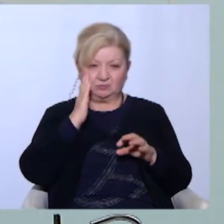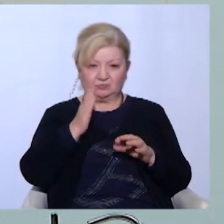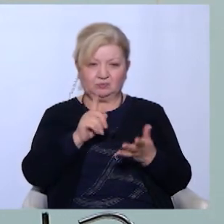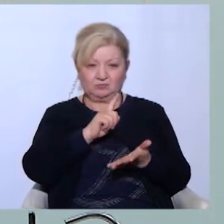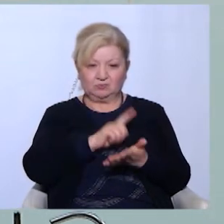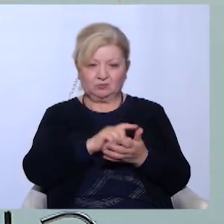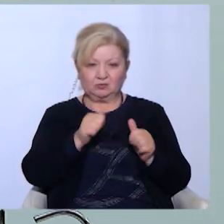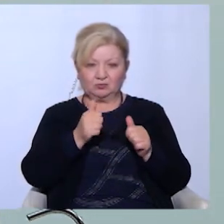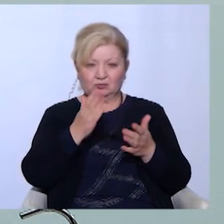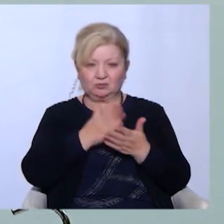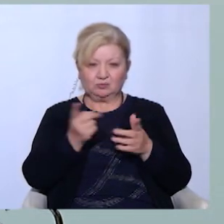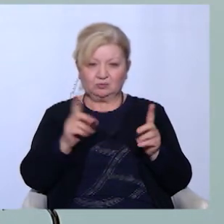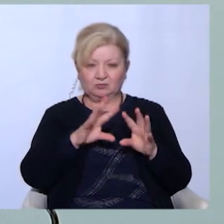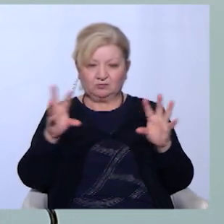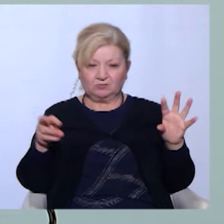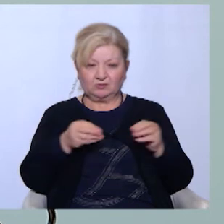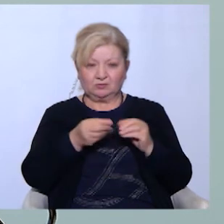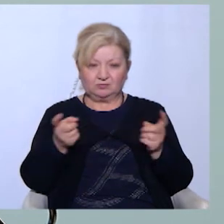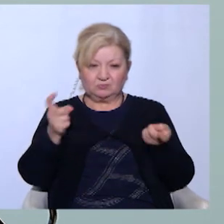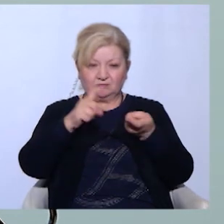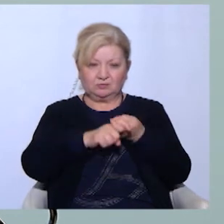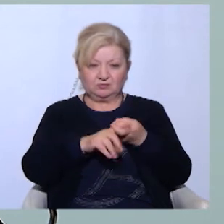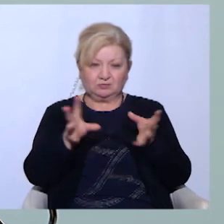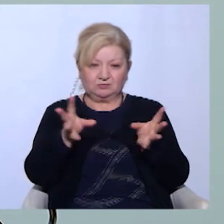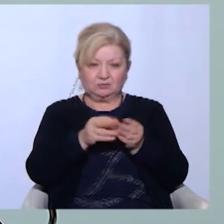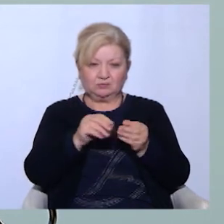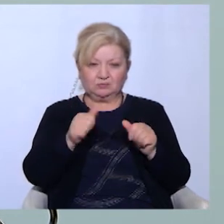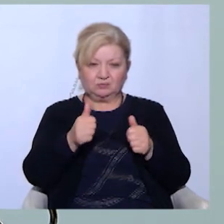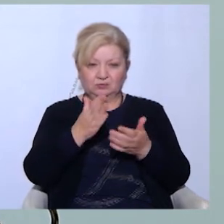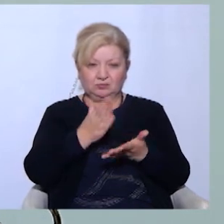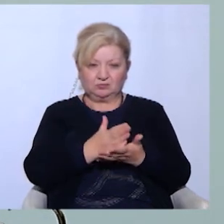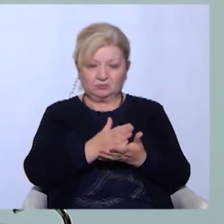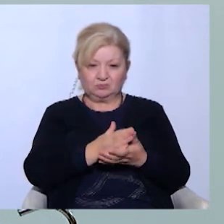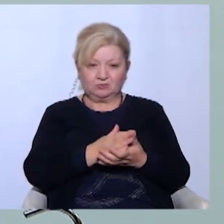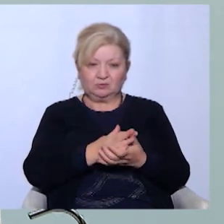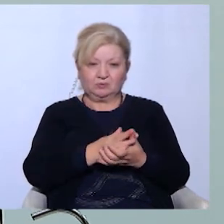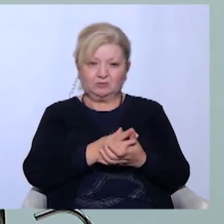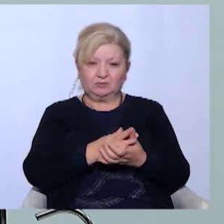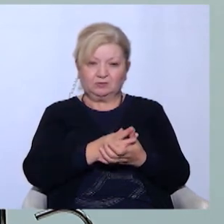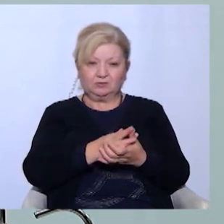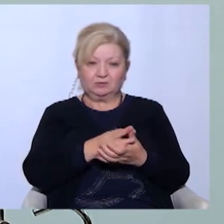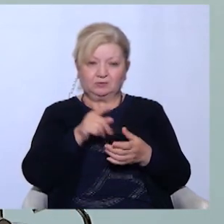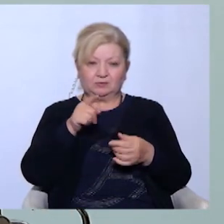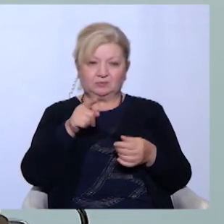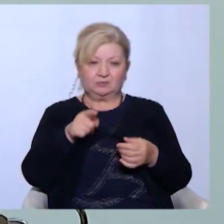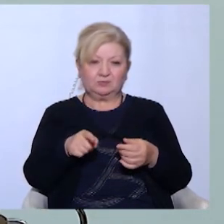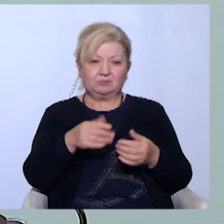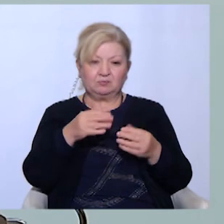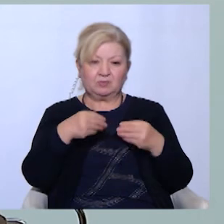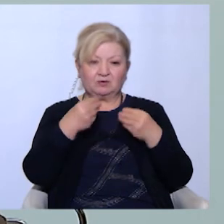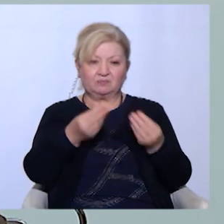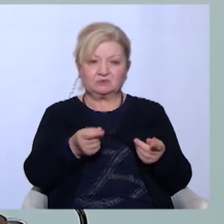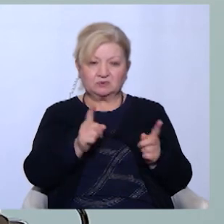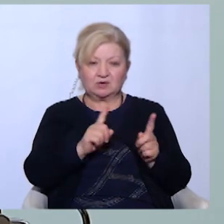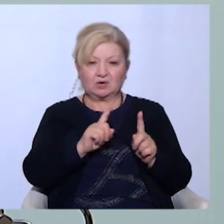როგორ ფუნქციონირებს, როგორ არის ერთმანეთთან დაკავშირებული ეს მოწყობა, დავაკავშიროთ ახლა ერთმანეთთან.